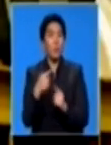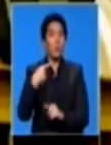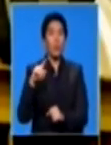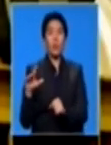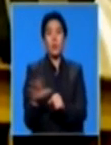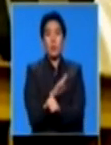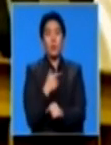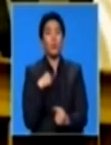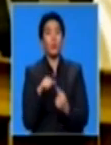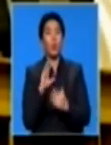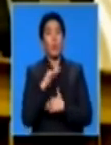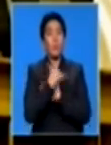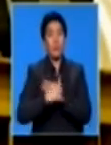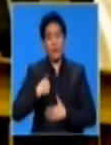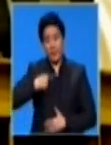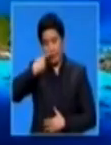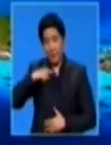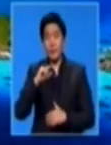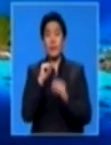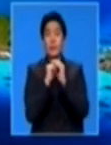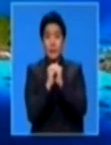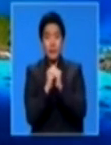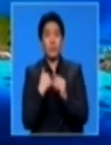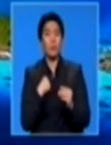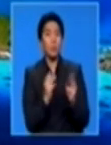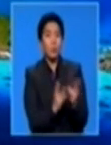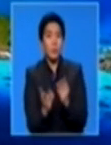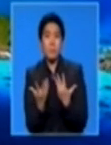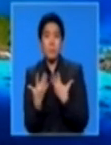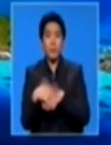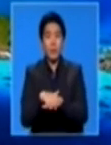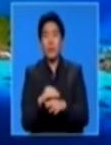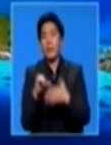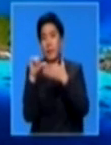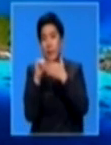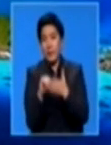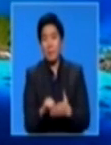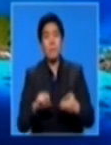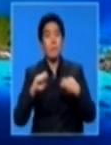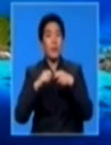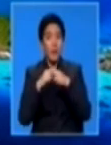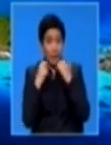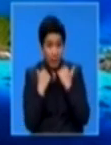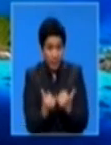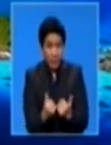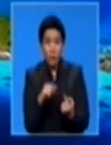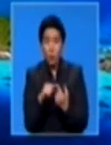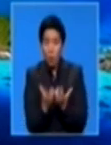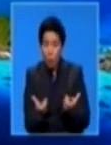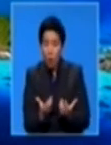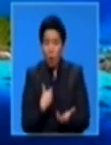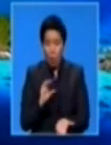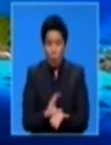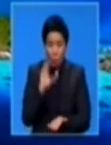ดแก่ทั้งสองประเทศนะครับได้มีการตั้งกลไกการประสานงานเพื่อแก้ไขปัญหาต่างๆในด้านการค้าการลงทุน